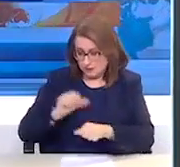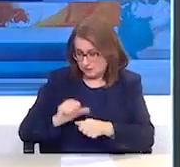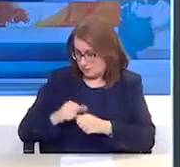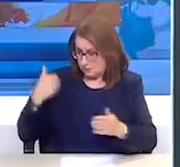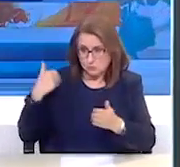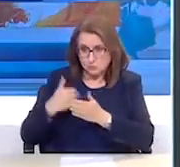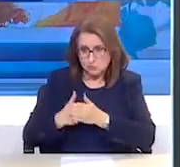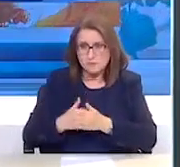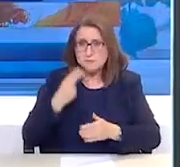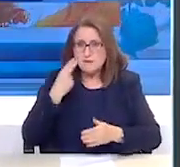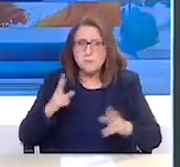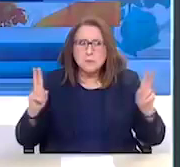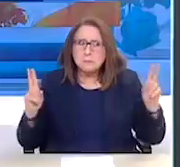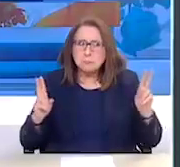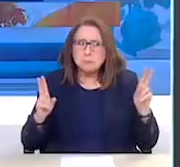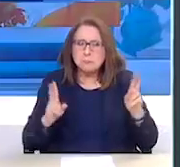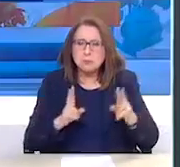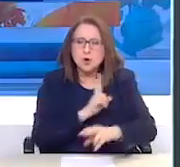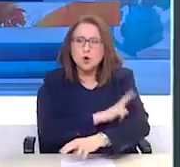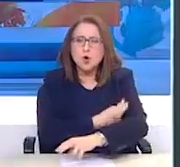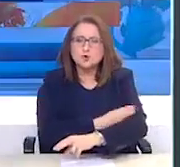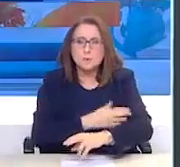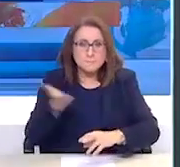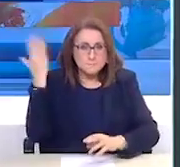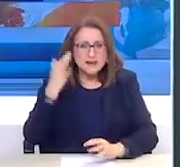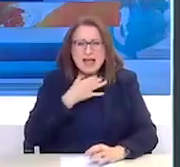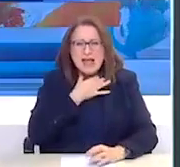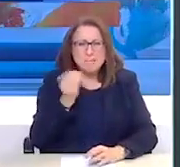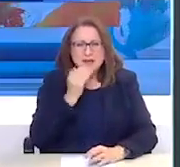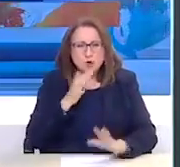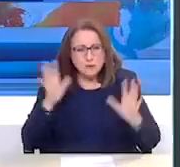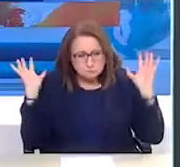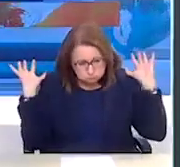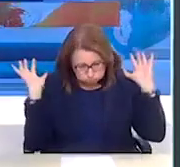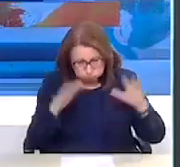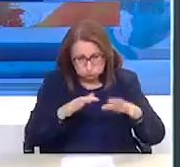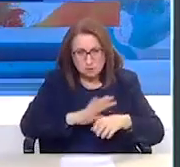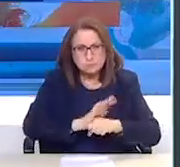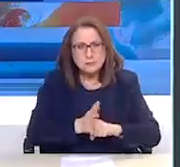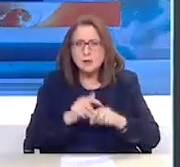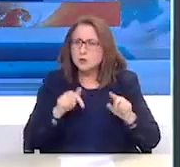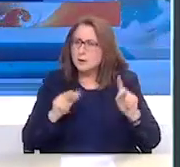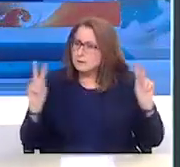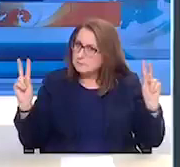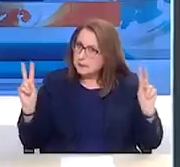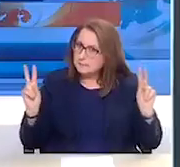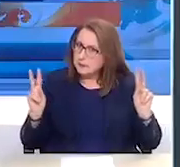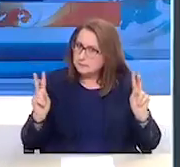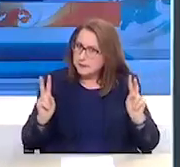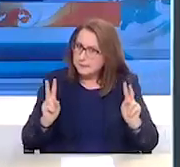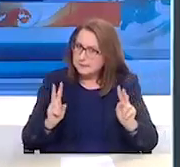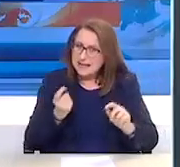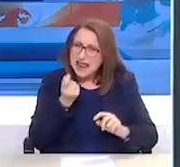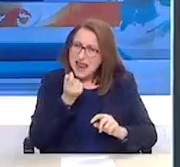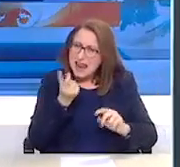ελαχιστοποιηθεί και η προσέλευση στα νοσοκομεία της χώρας, στα τμήματα των επιγόντων περιστατικών. Άρα αυτό είναι ένα σημάδι ότι πολλά προβλήματα, πολλά